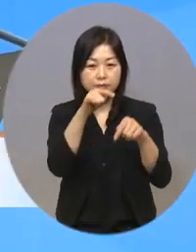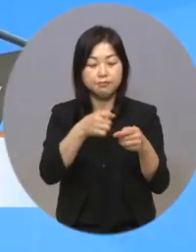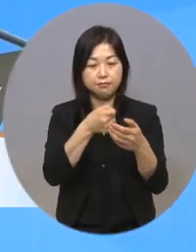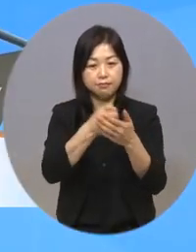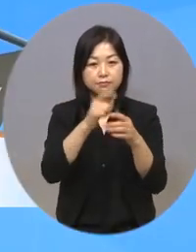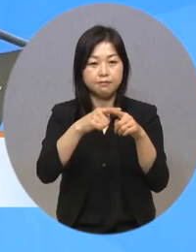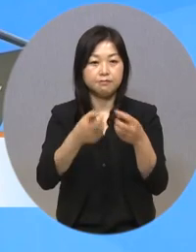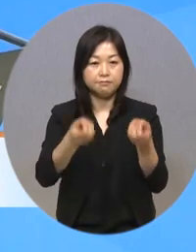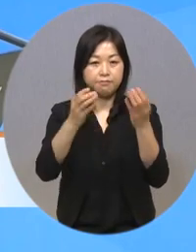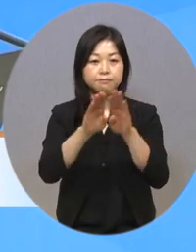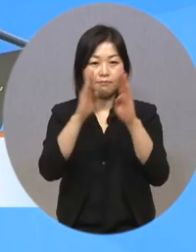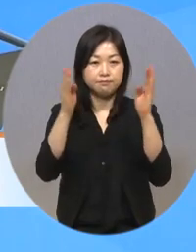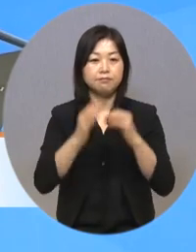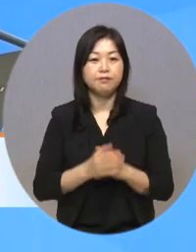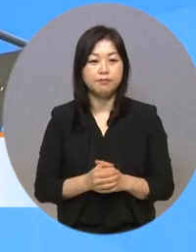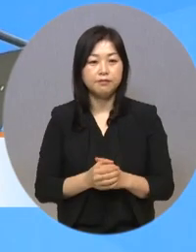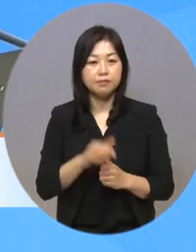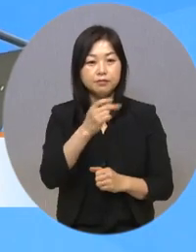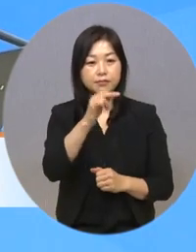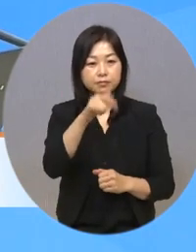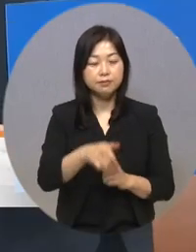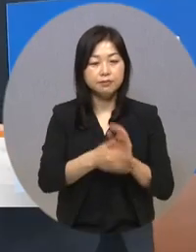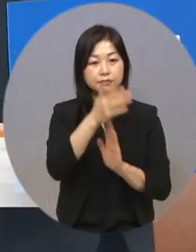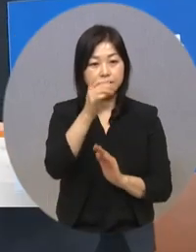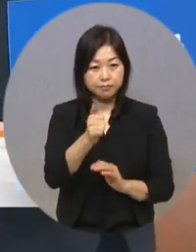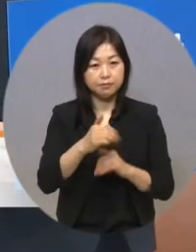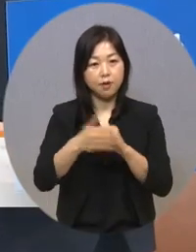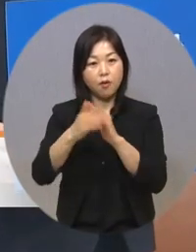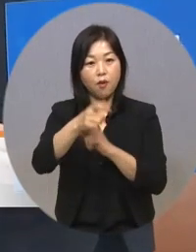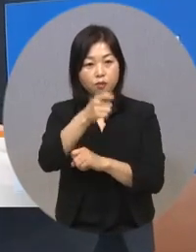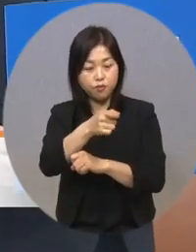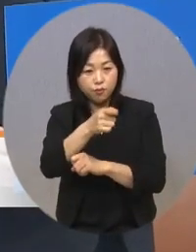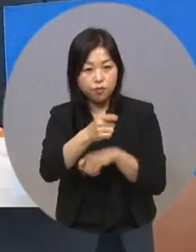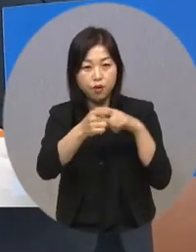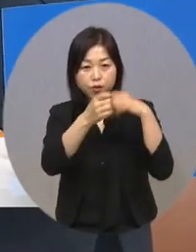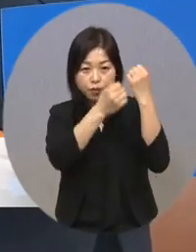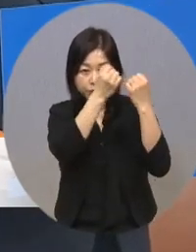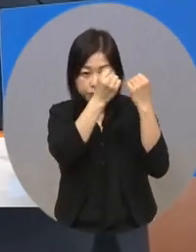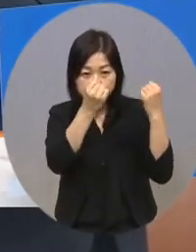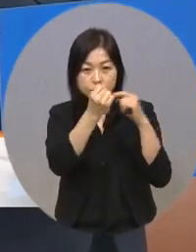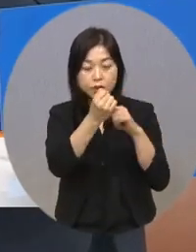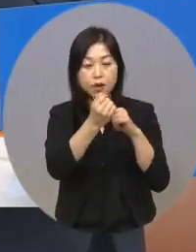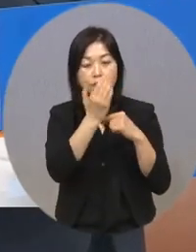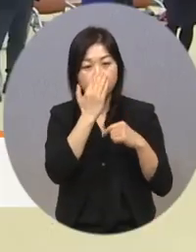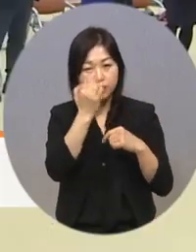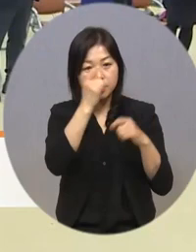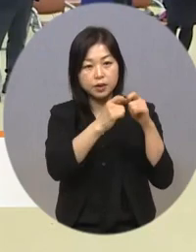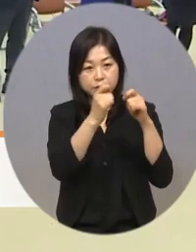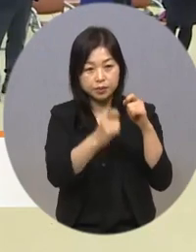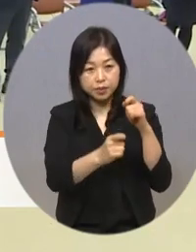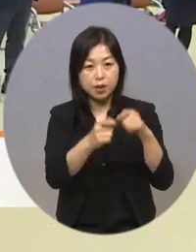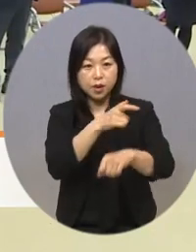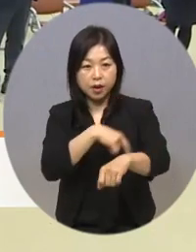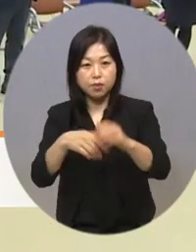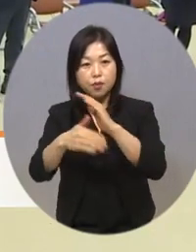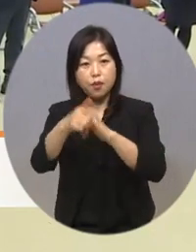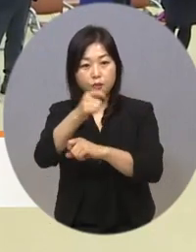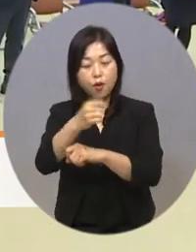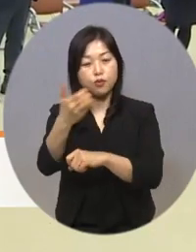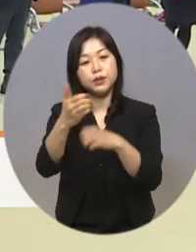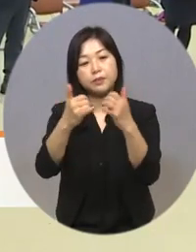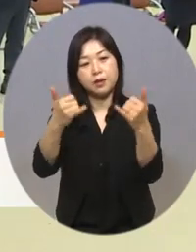다짐대회를 개최했습니다. 허석 시장을 비롯해 공무원노조 순천시 지부와 간부 공무원 90여 명이 참석한